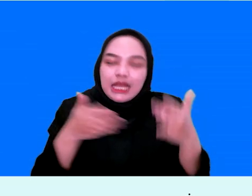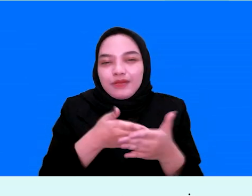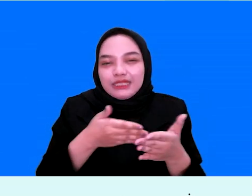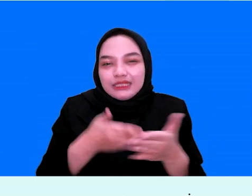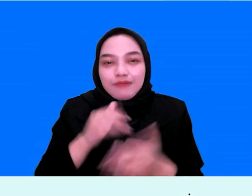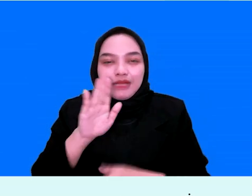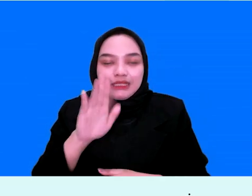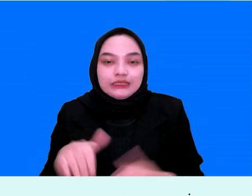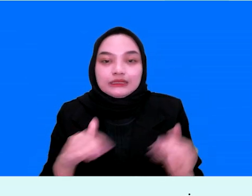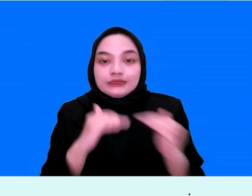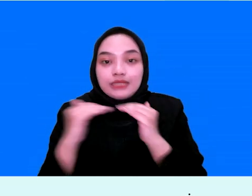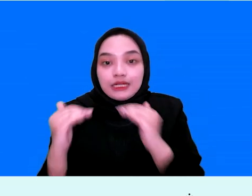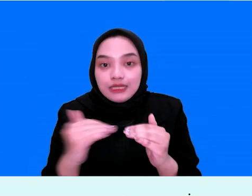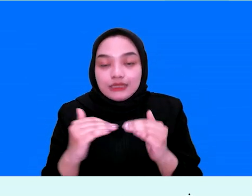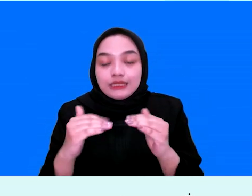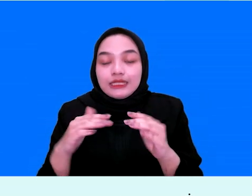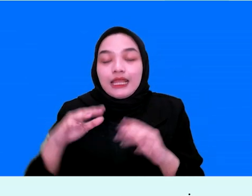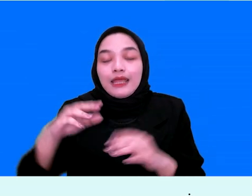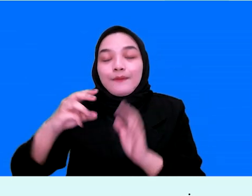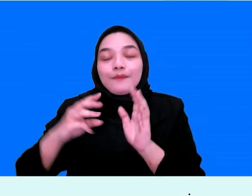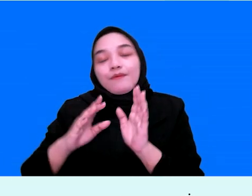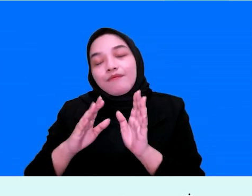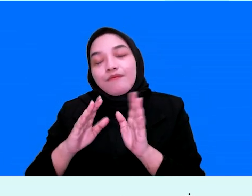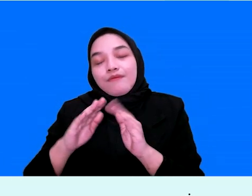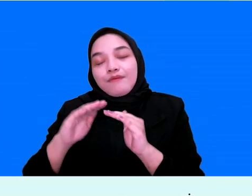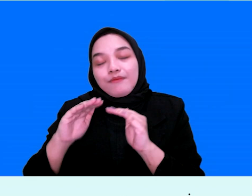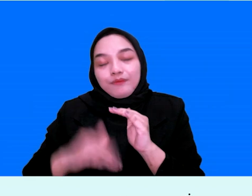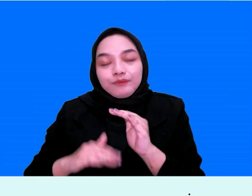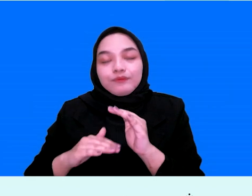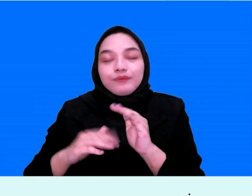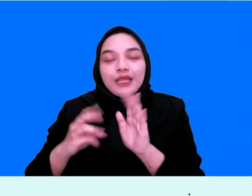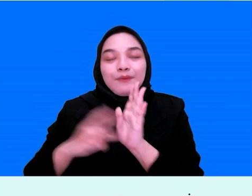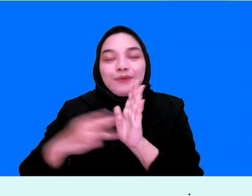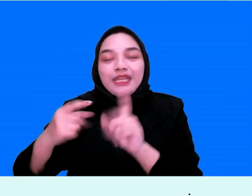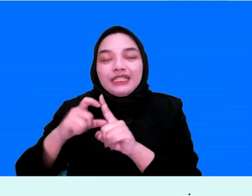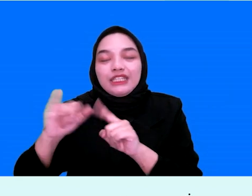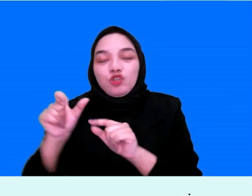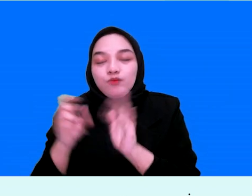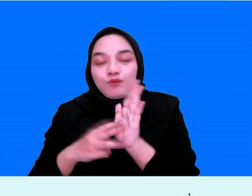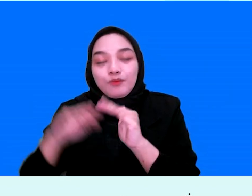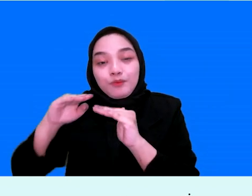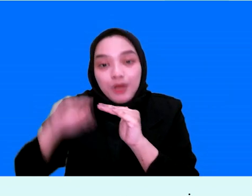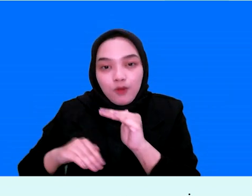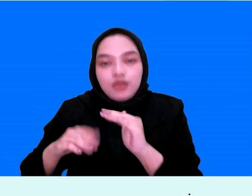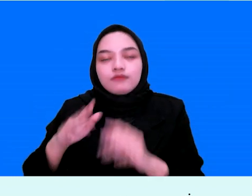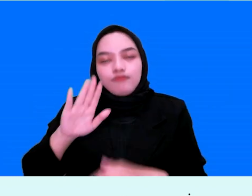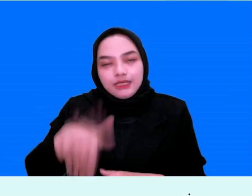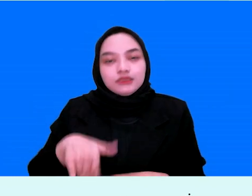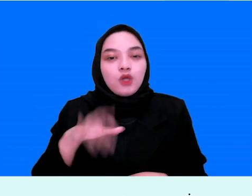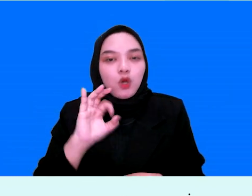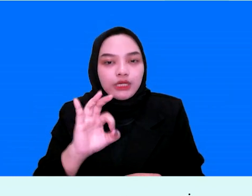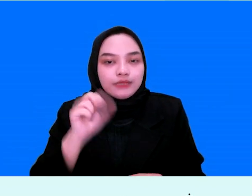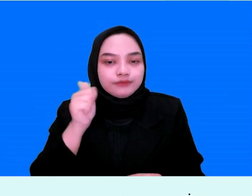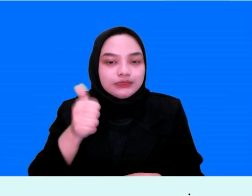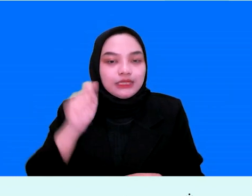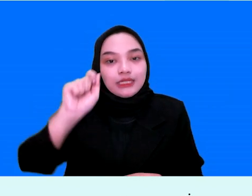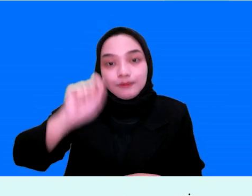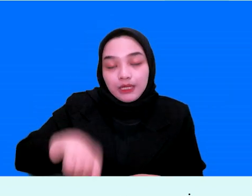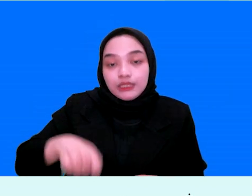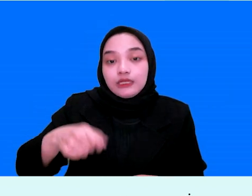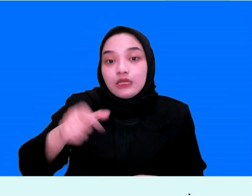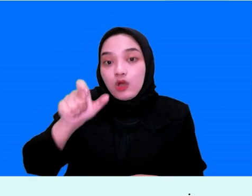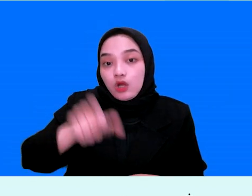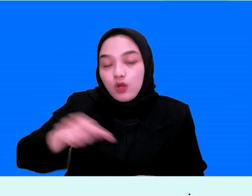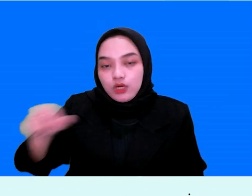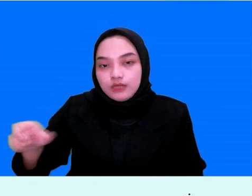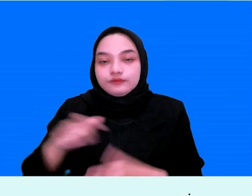bawah standar medium, di mana itu masih cenderung eh, oke untuk bisa digunakan